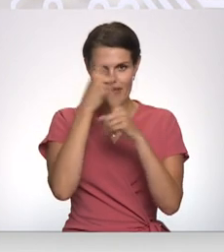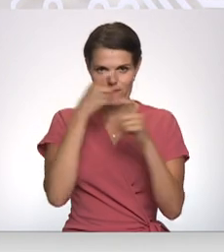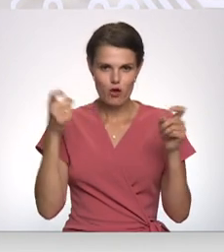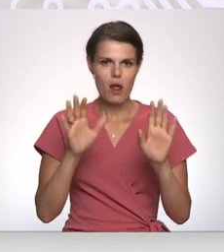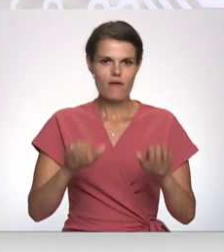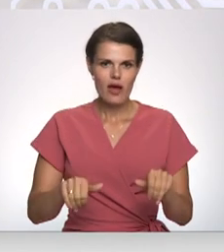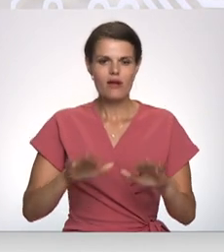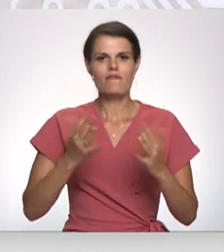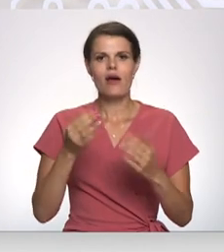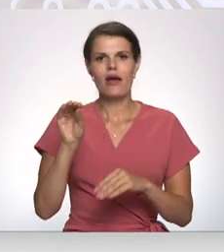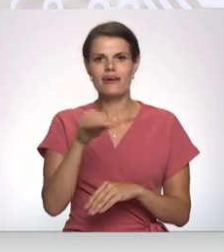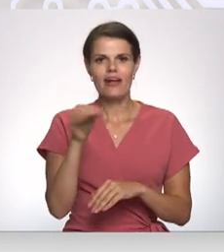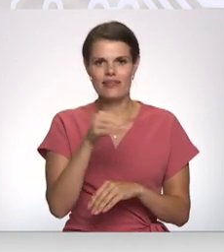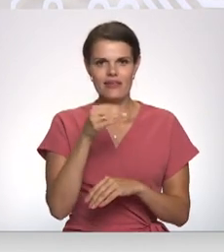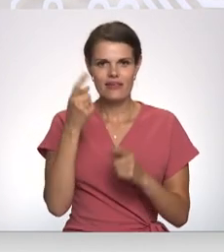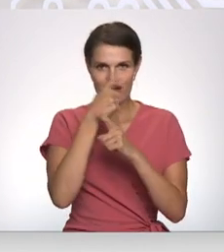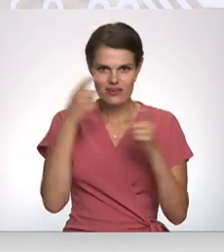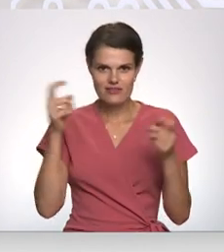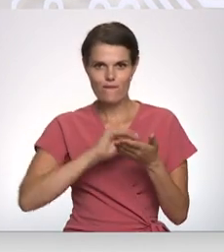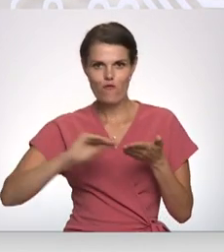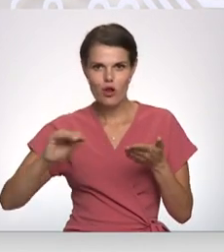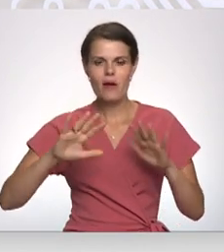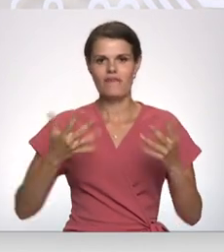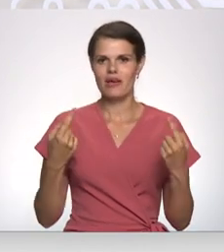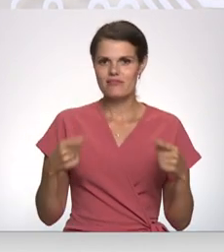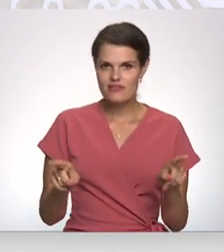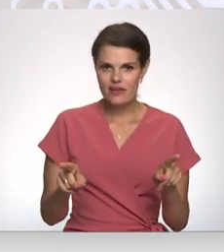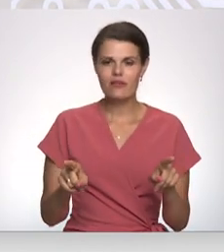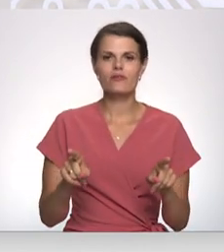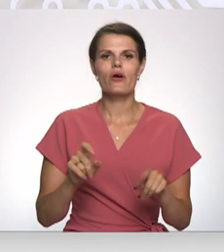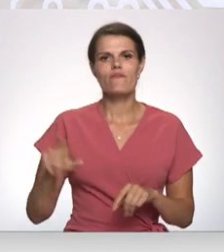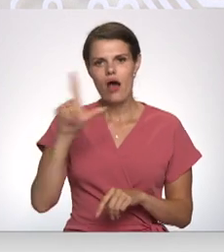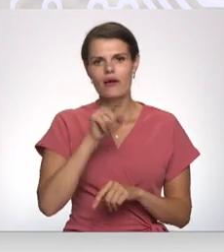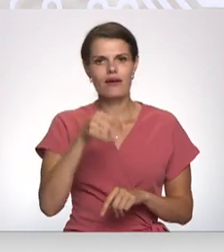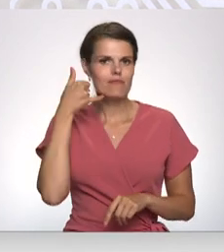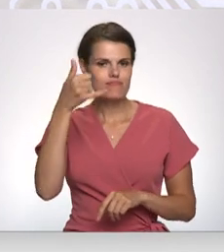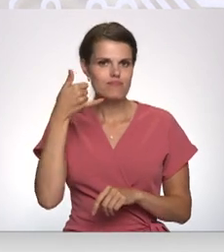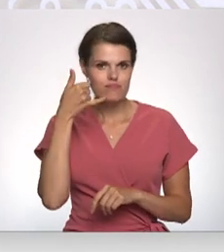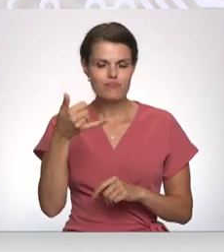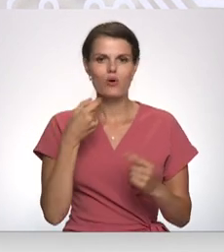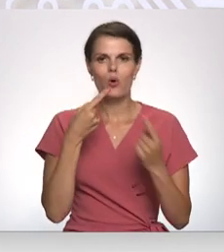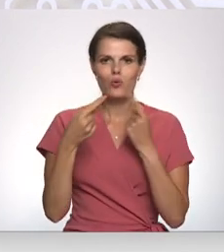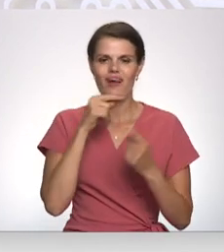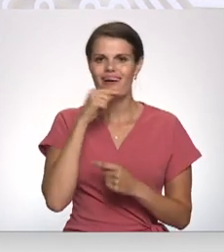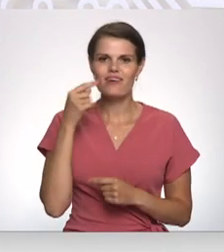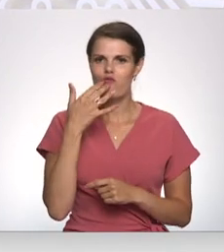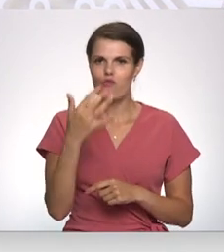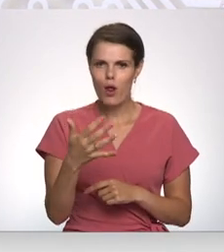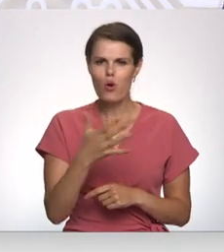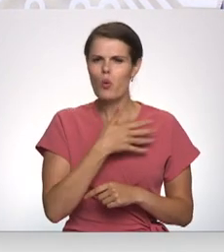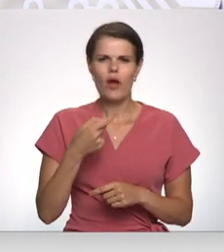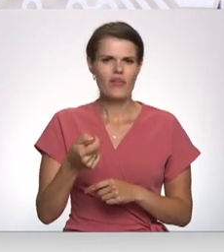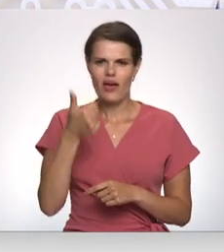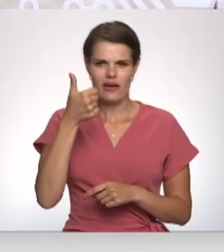informāciju, kā jau minēja, vai nu kredītkaršu datus vai citu. Pārsvarā šie zvanītāji runā krievu valodā, ļoti